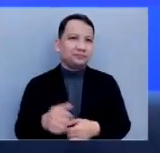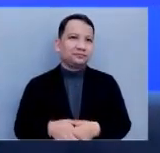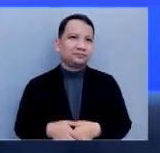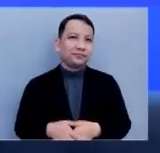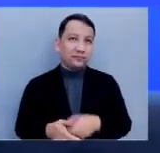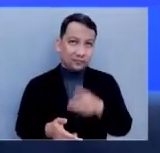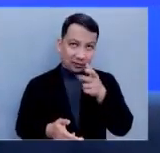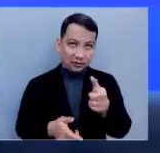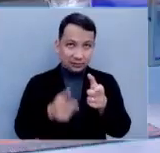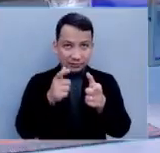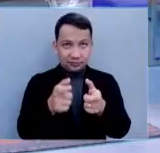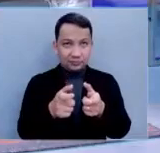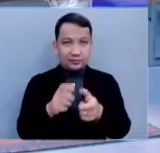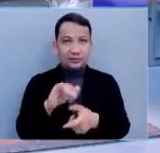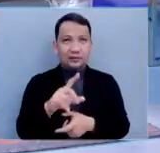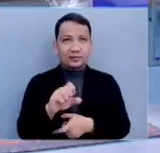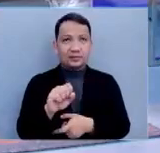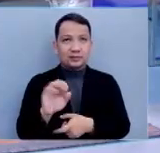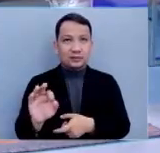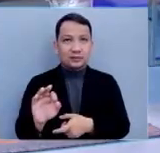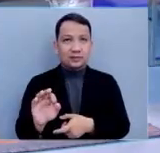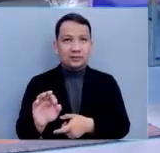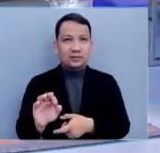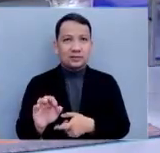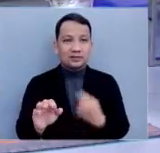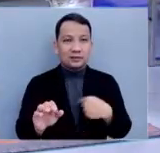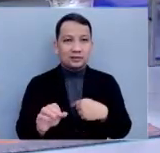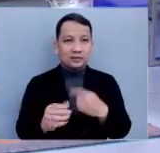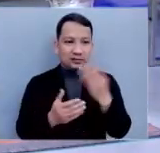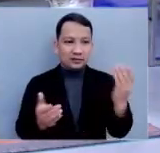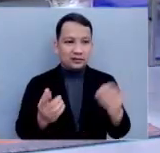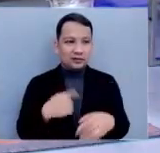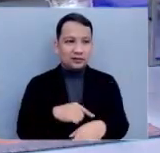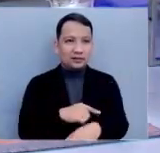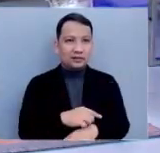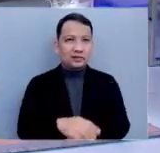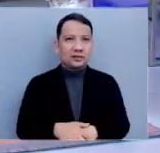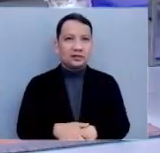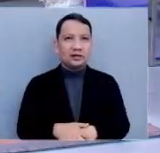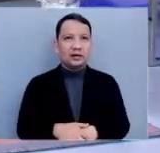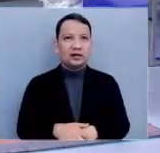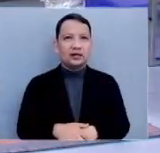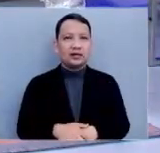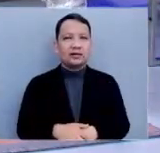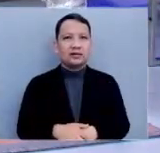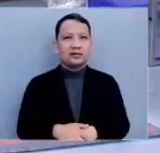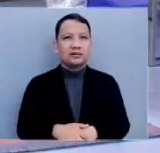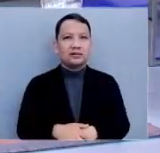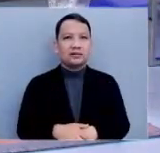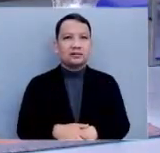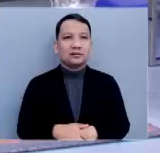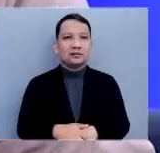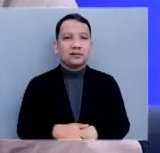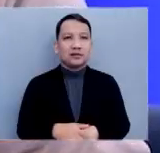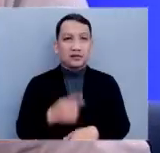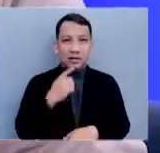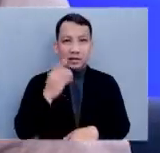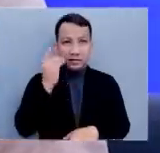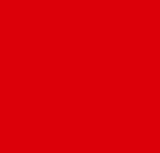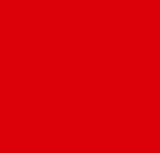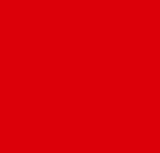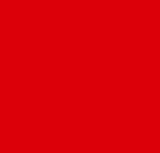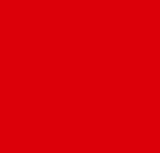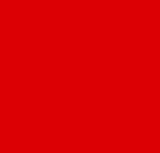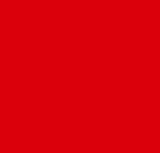amin, magkape-kape. Tama. Magandang suggestion yan. Maraming salamat, Doc Dex. Oo